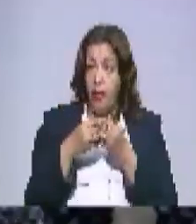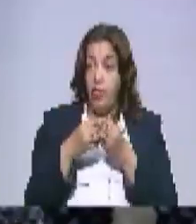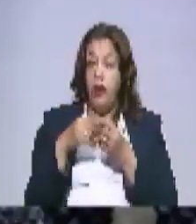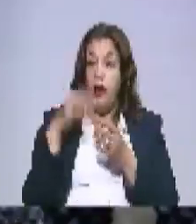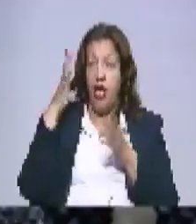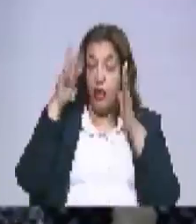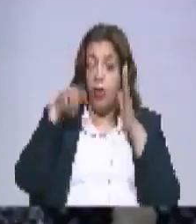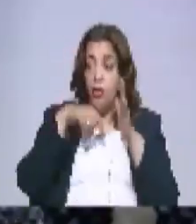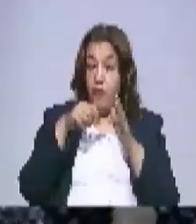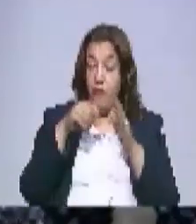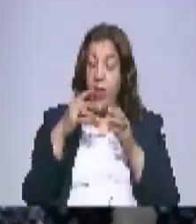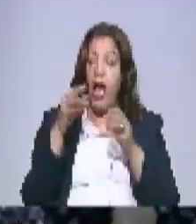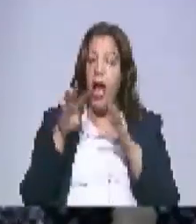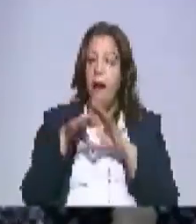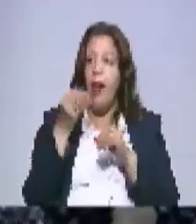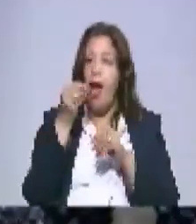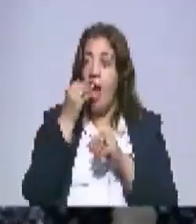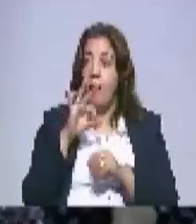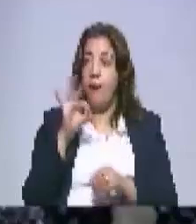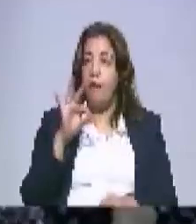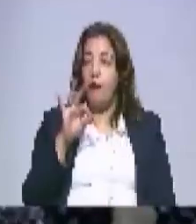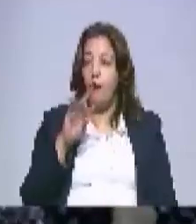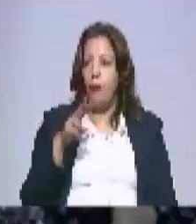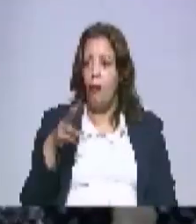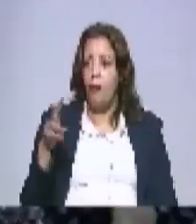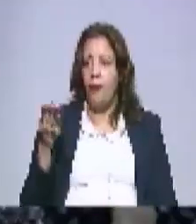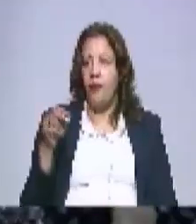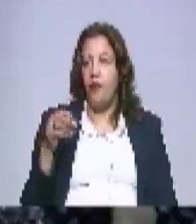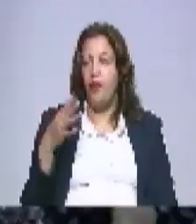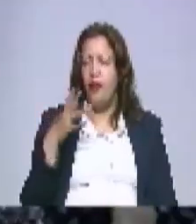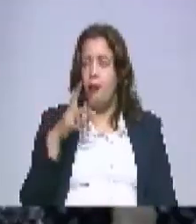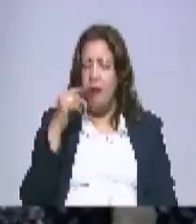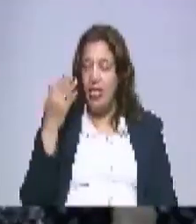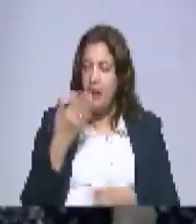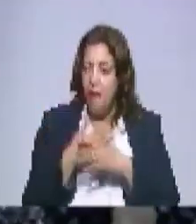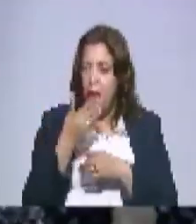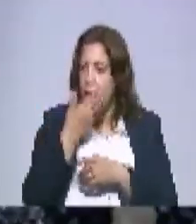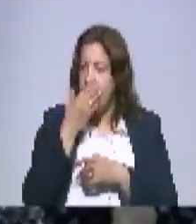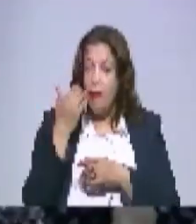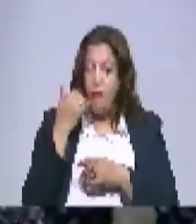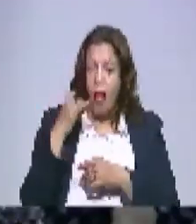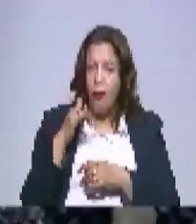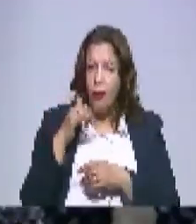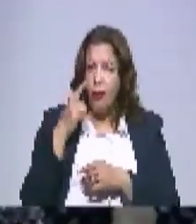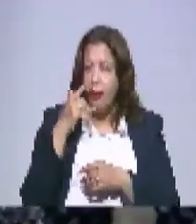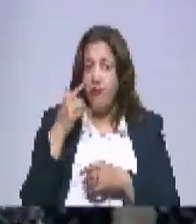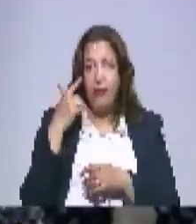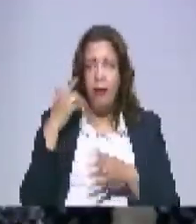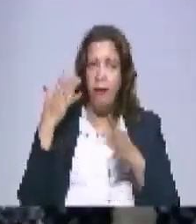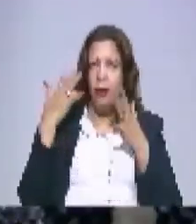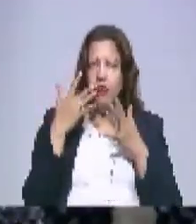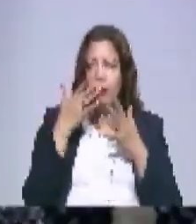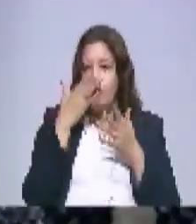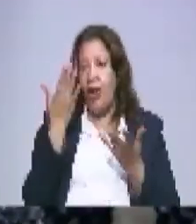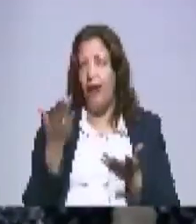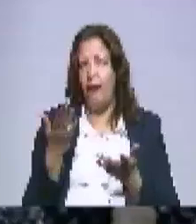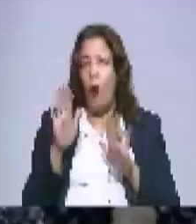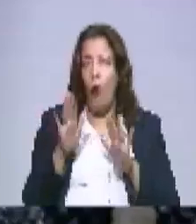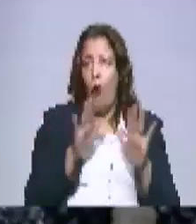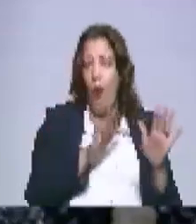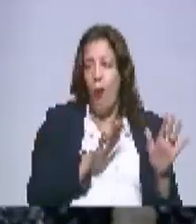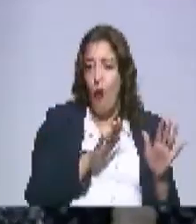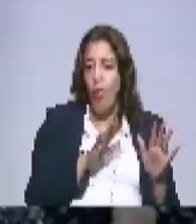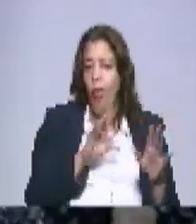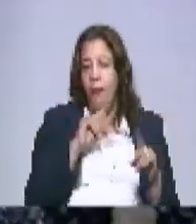لنا ثلاث انواع مختلفين تماما للصيام. ساعات الناس بتبقى مش عارفه تعمل ايه في الصيام، او محتارين في انواع جديده، او عندهم